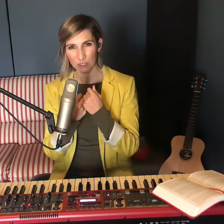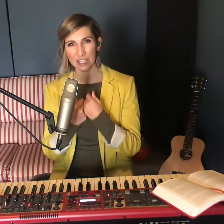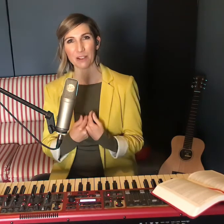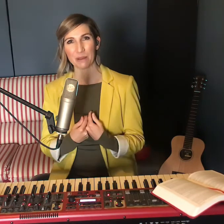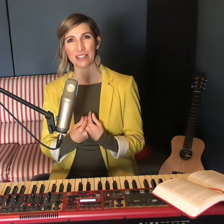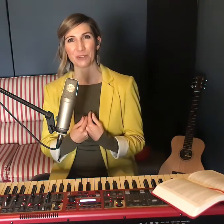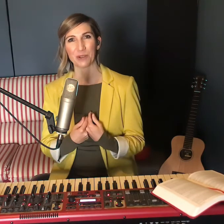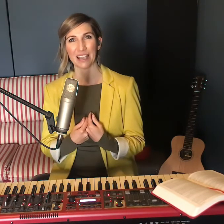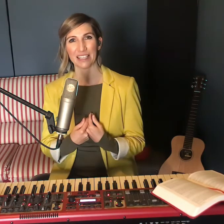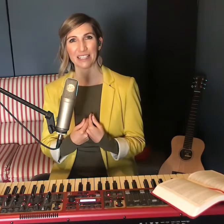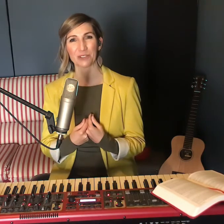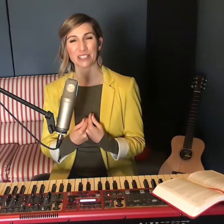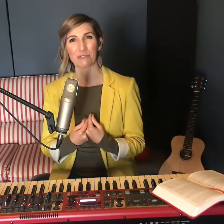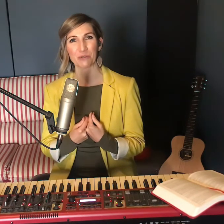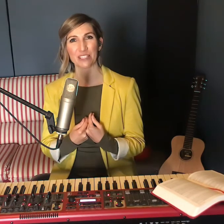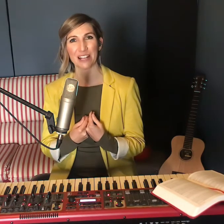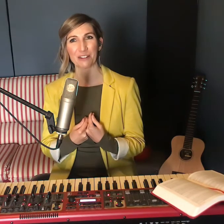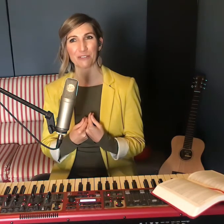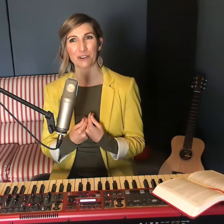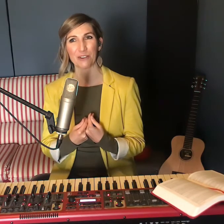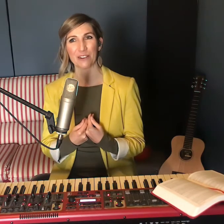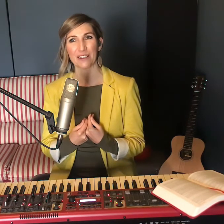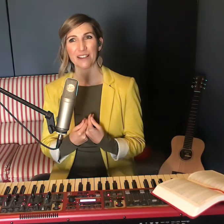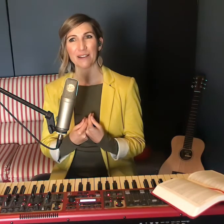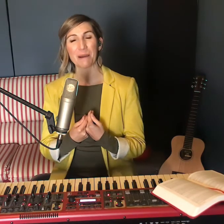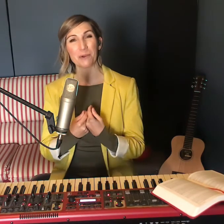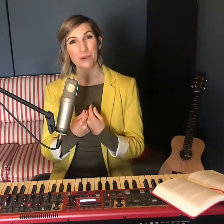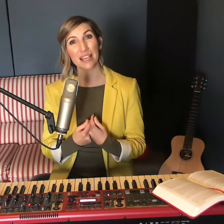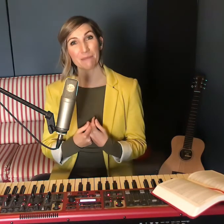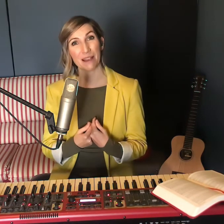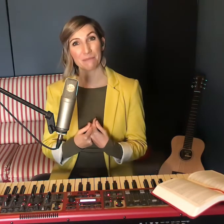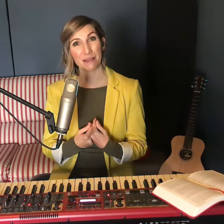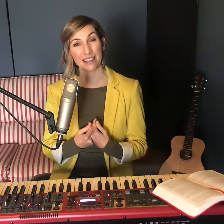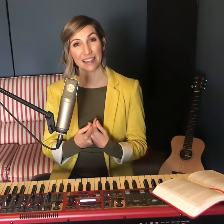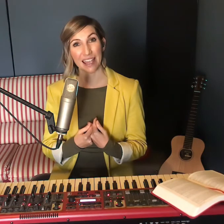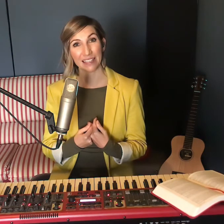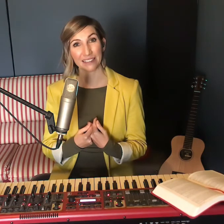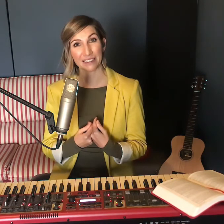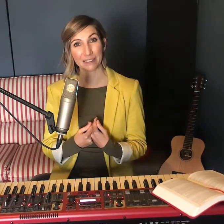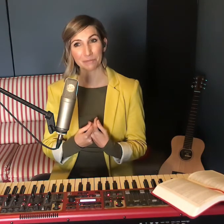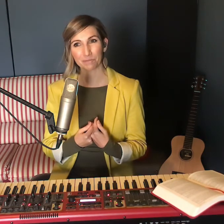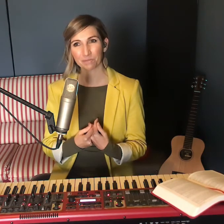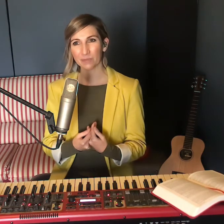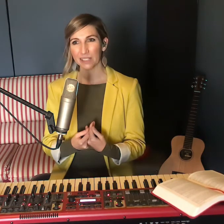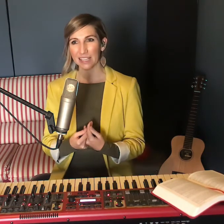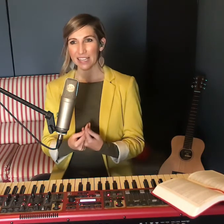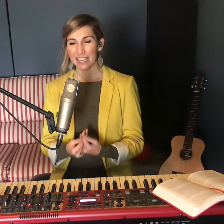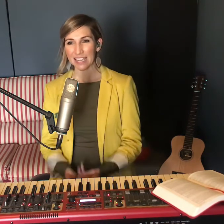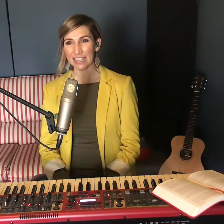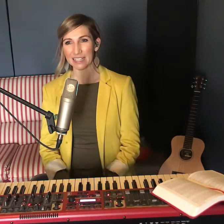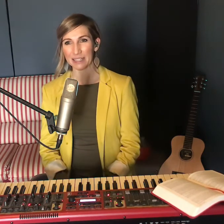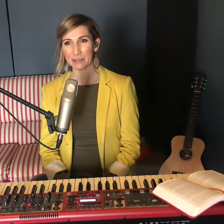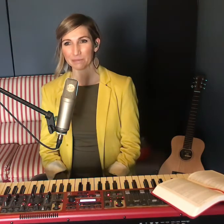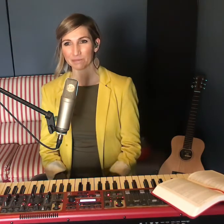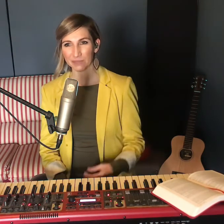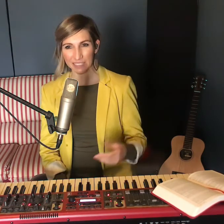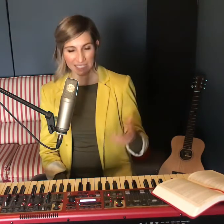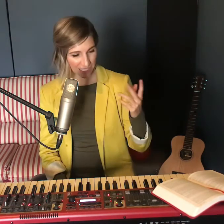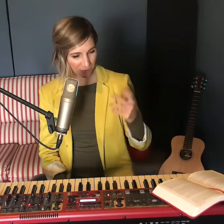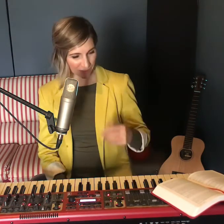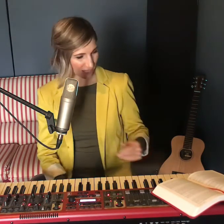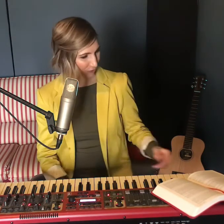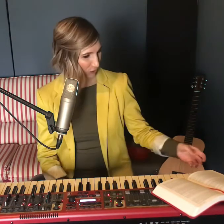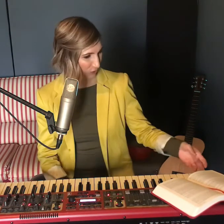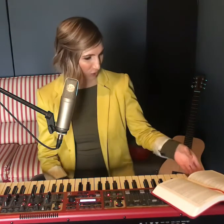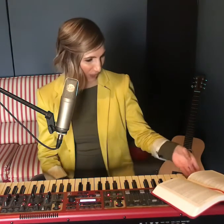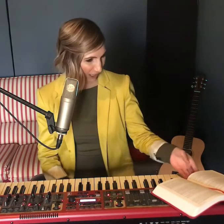As ons kan nou binne toe kyk en ons kan vir onsself vra, maar hoe lyk my aanbidding regtig? En